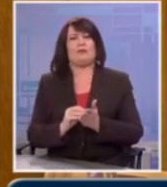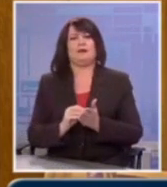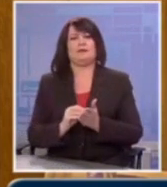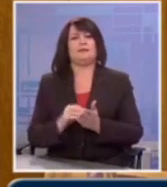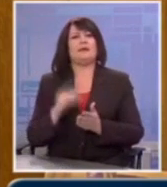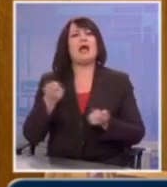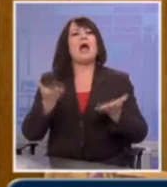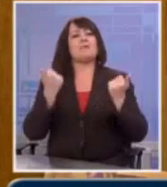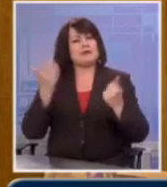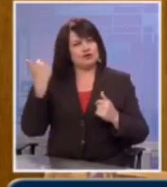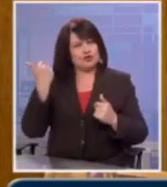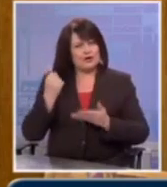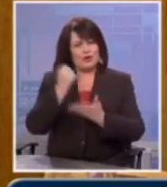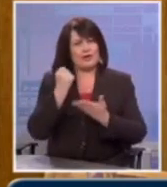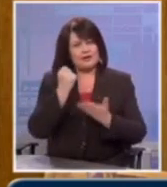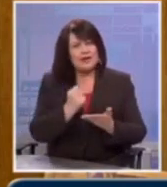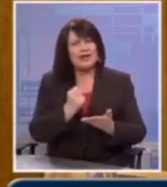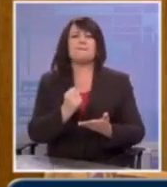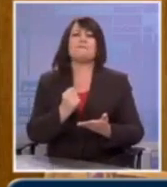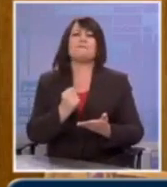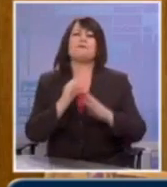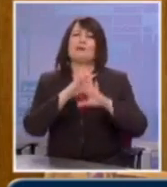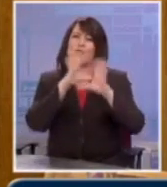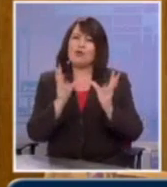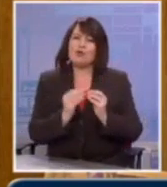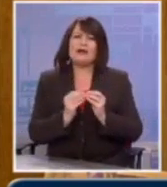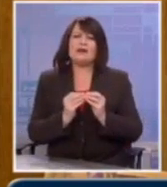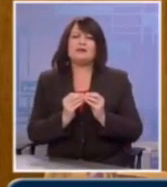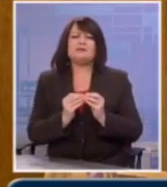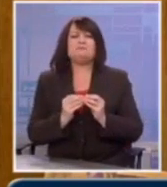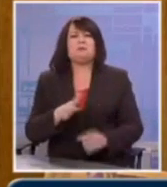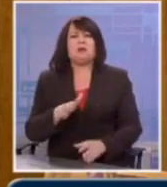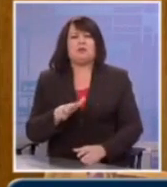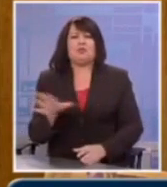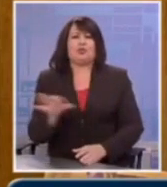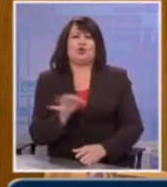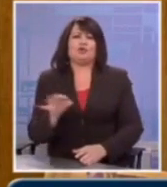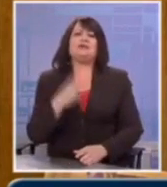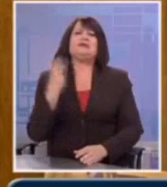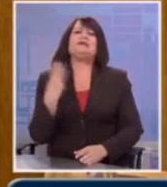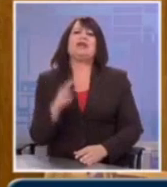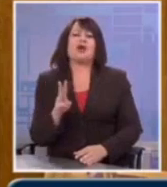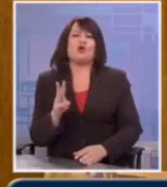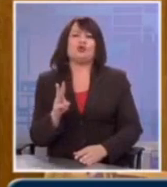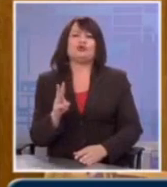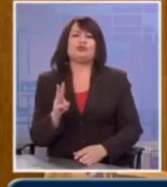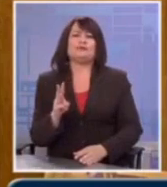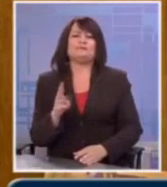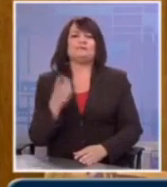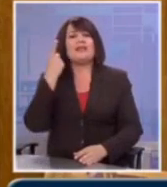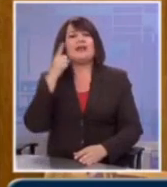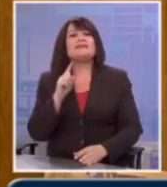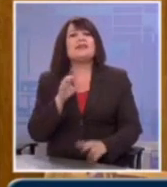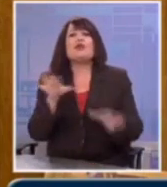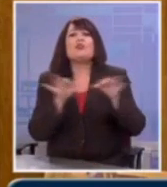είχαν γίνει τότε τα κονδύλια και όλοι όλοι είναι να προσβληθούν 300ι που δεν ξέρω πο θα